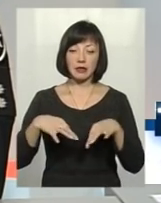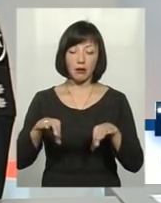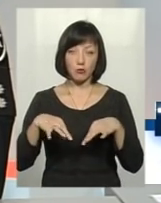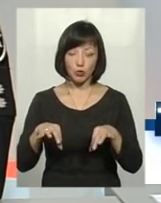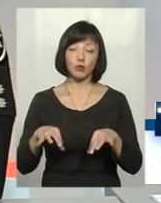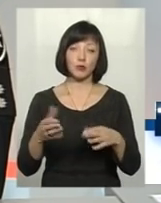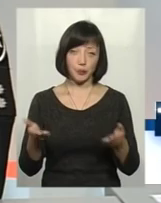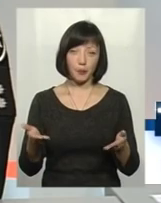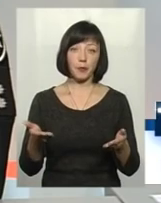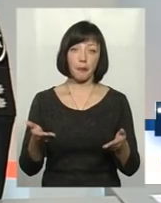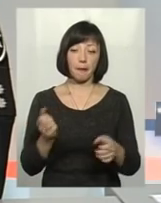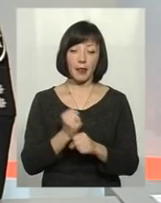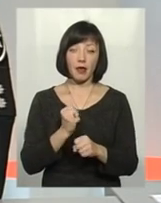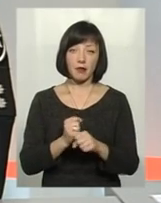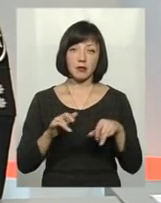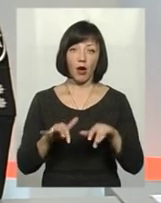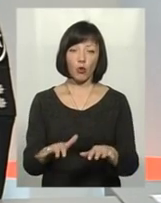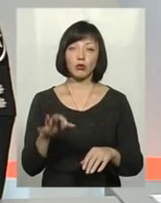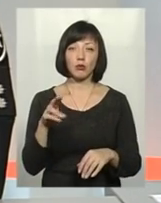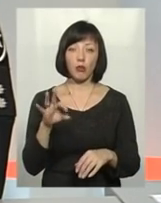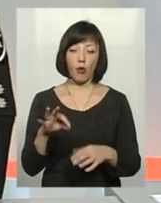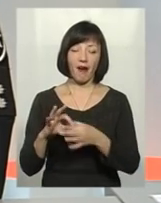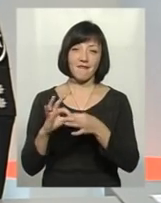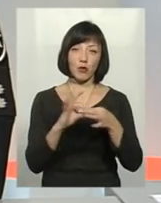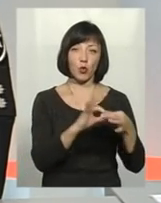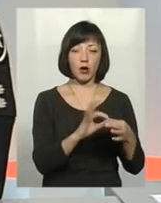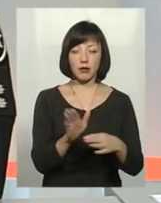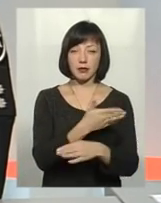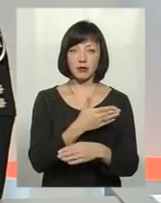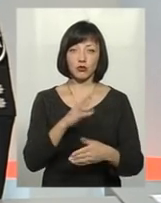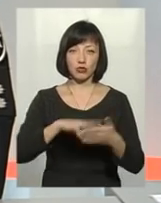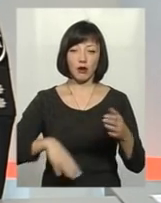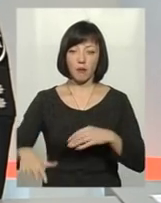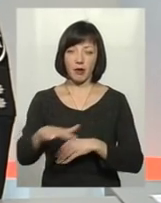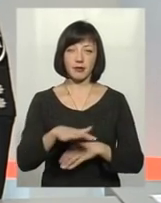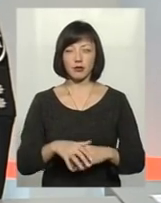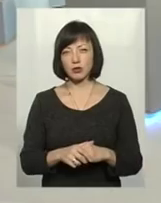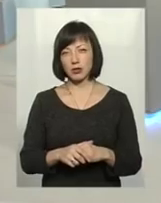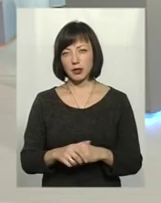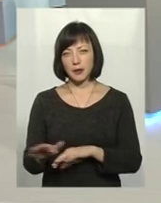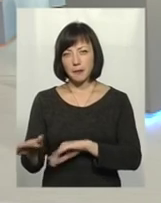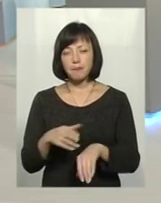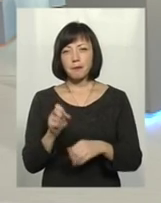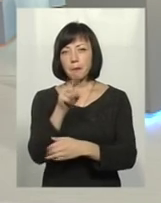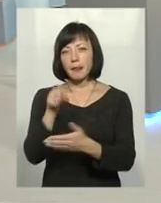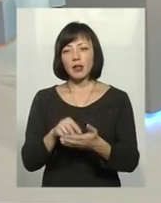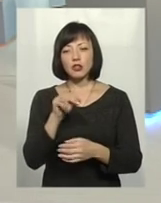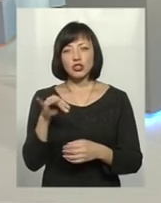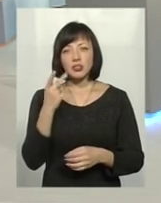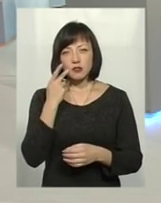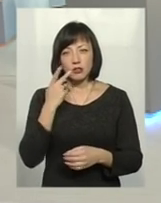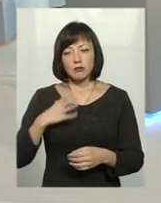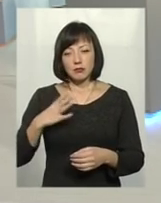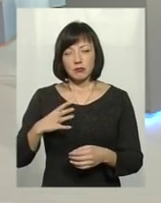транспорту, вживаються міри до евакуації його на штрафмайданчик. Чи завжди треба дочікуватися